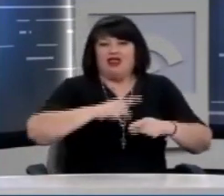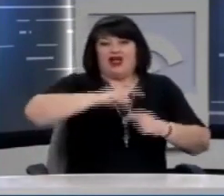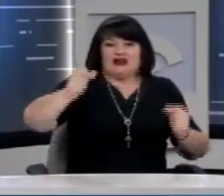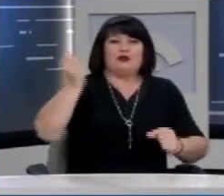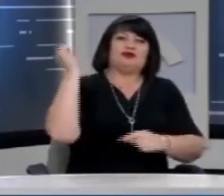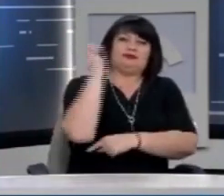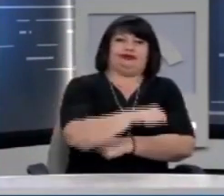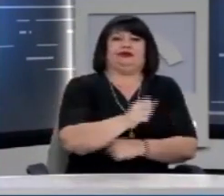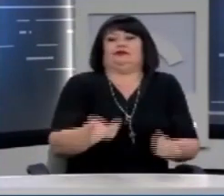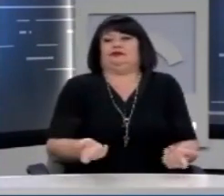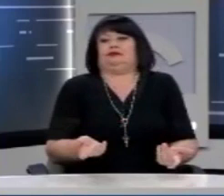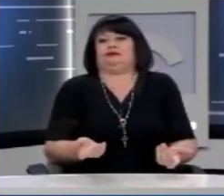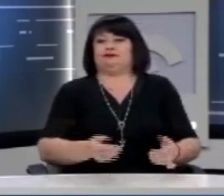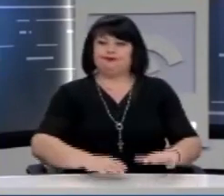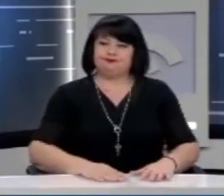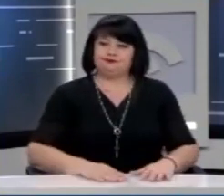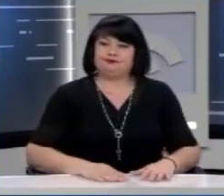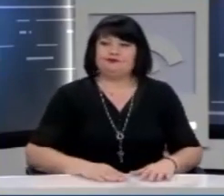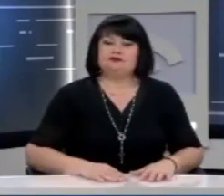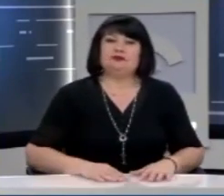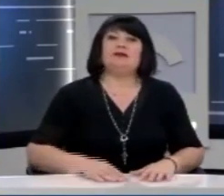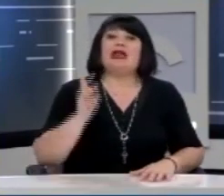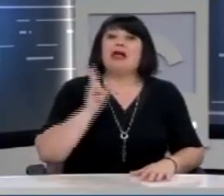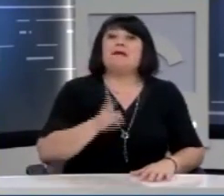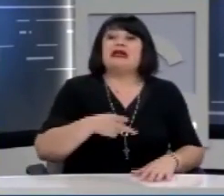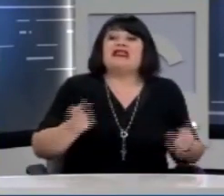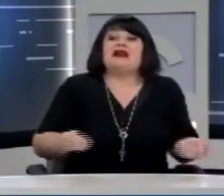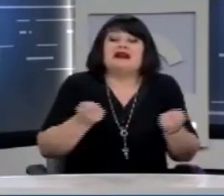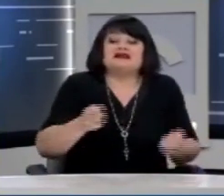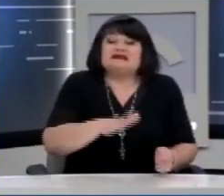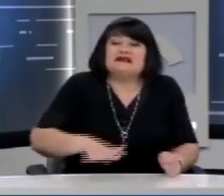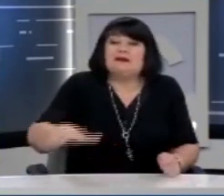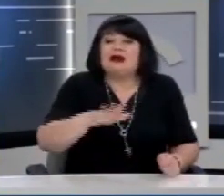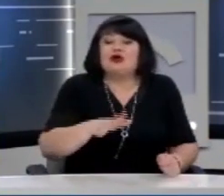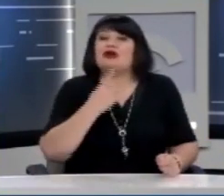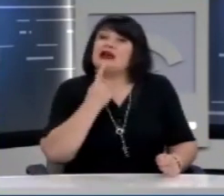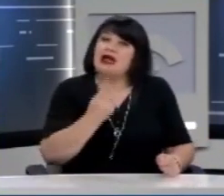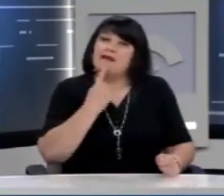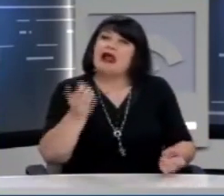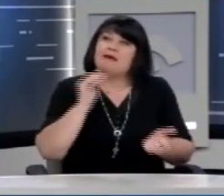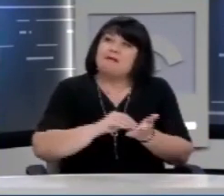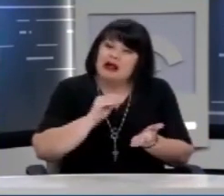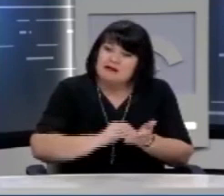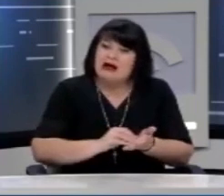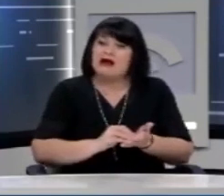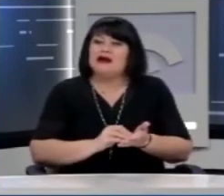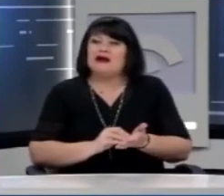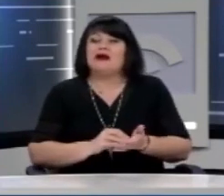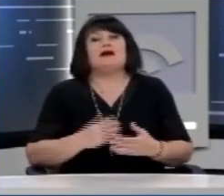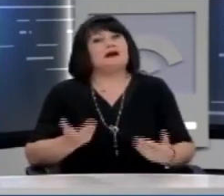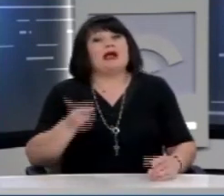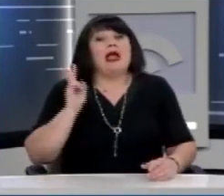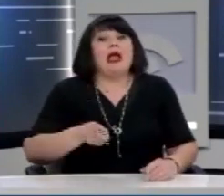Στο έδαφος των επικίνδυνων εξελίξεων στην περιοχή, επισημαίνουμε για μια ακόμη φορά ότι